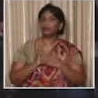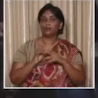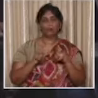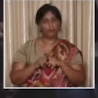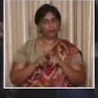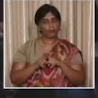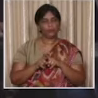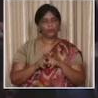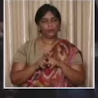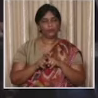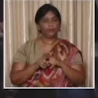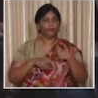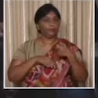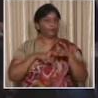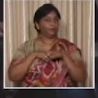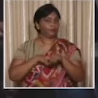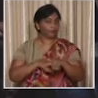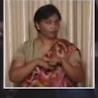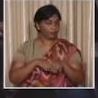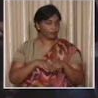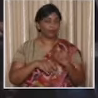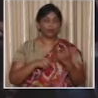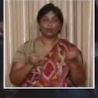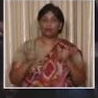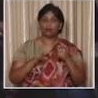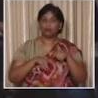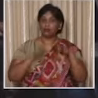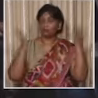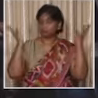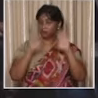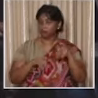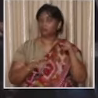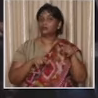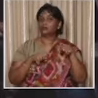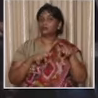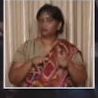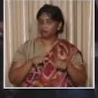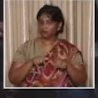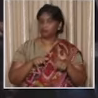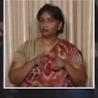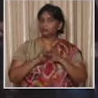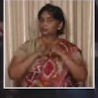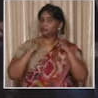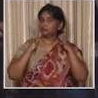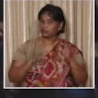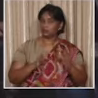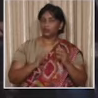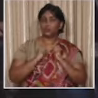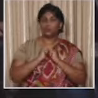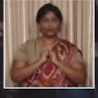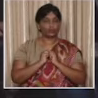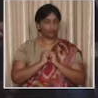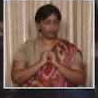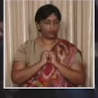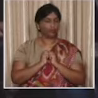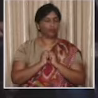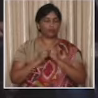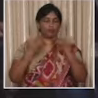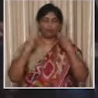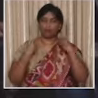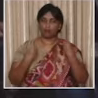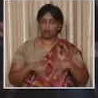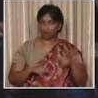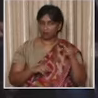වගේම ගාමන්ට් ෆැක්ටරි වල වෙළඳ කලාපවල අද විශාල රැකියා